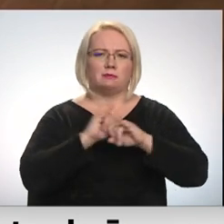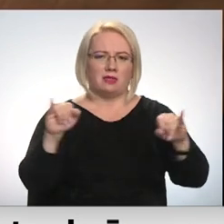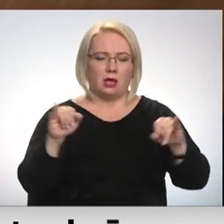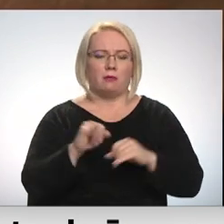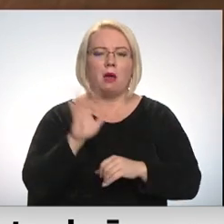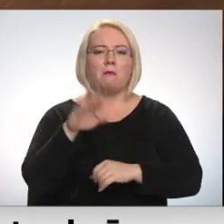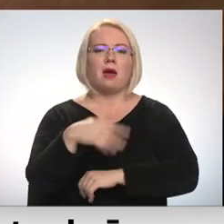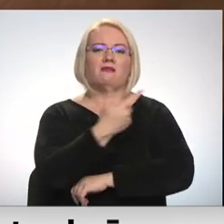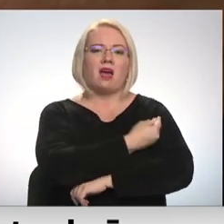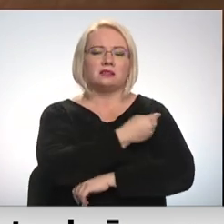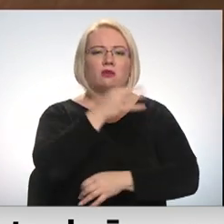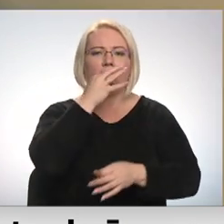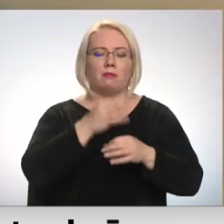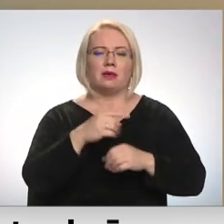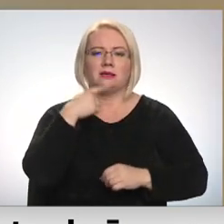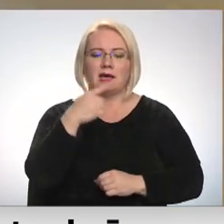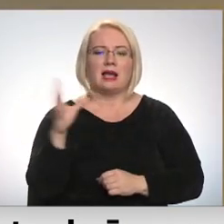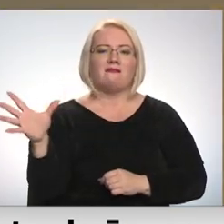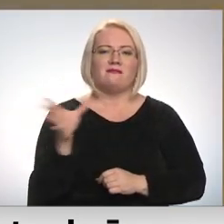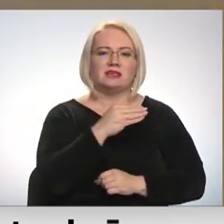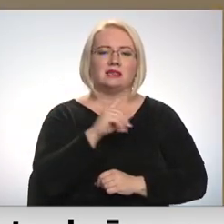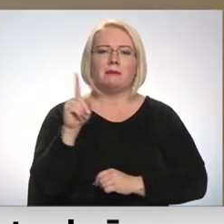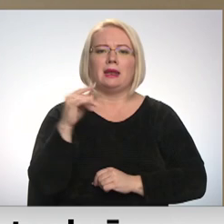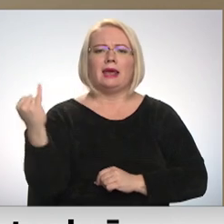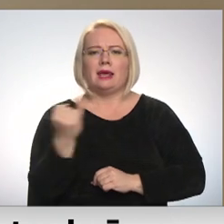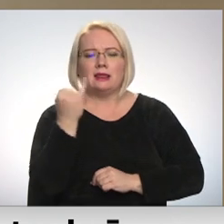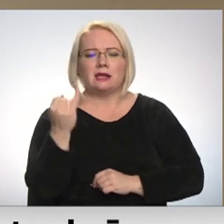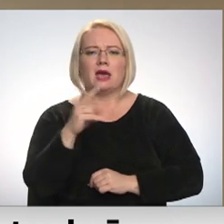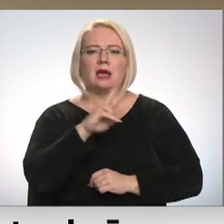vakcināciju atbildīgie sola, ka visiem, kam ir interese un kuriem